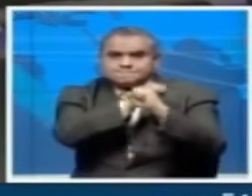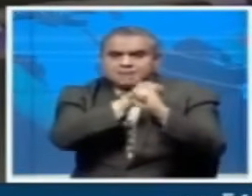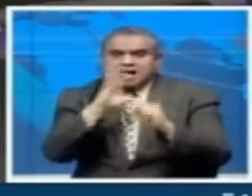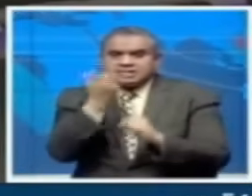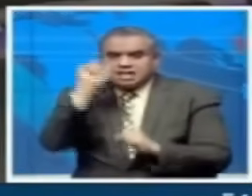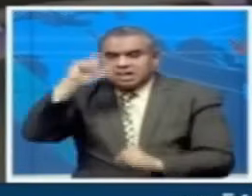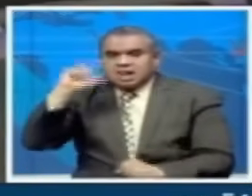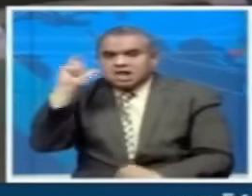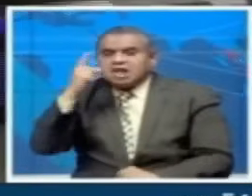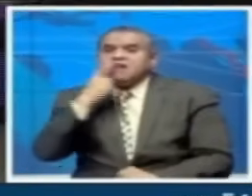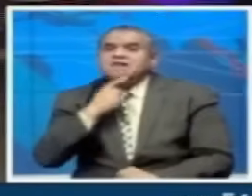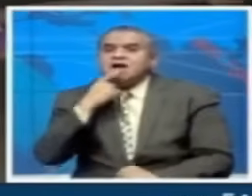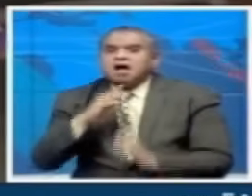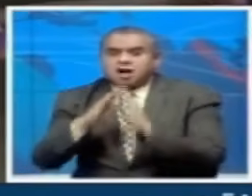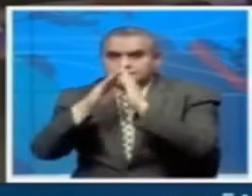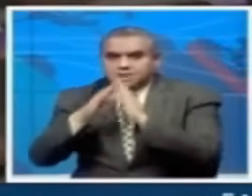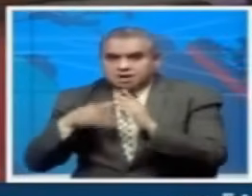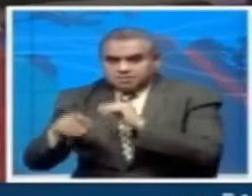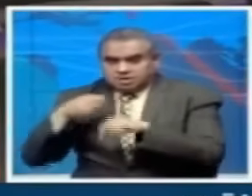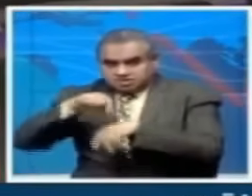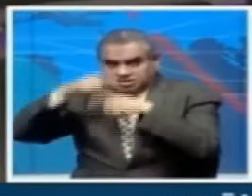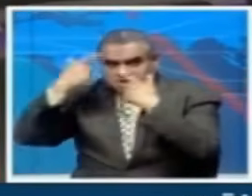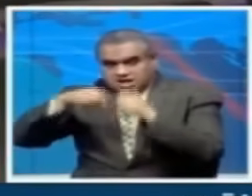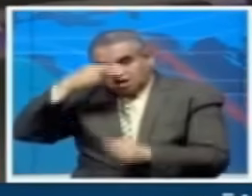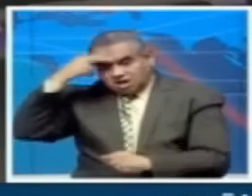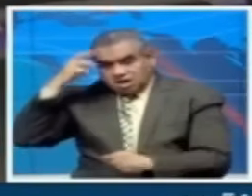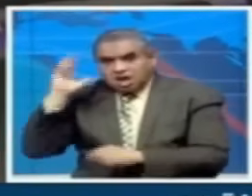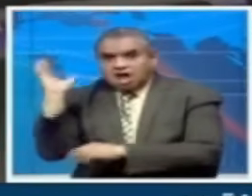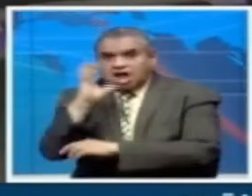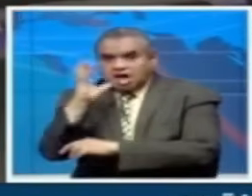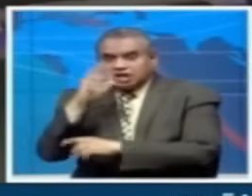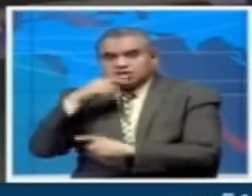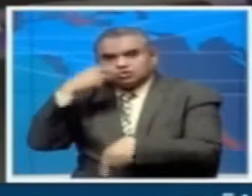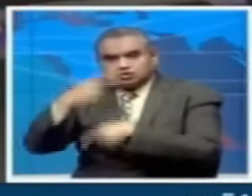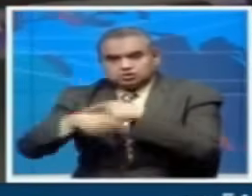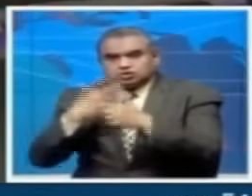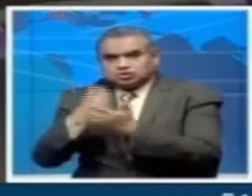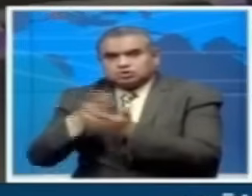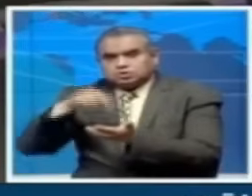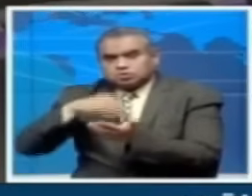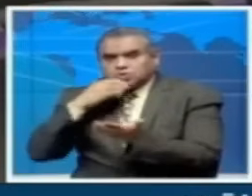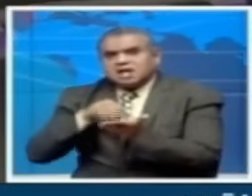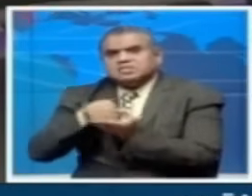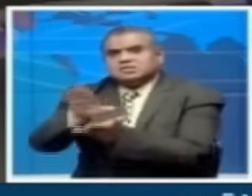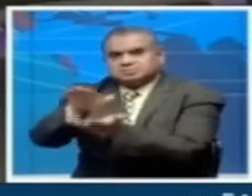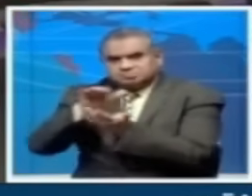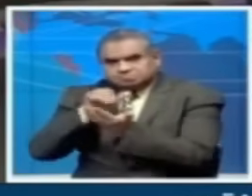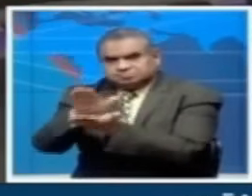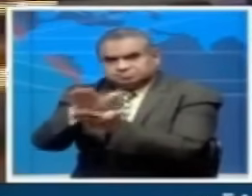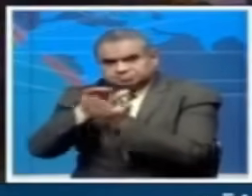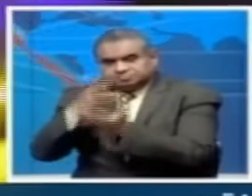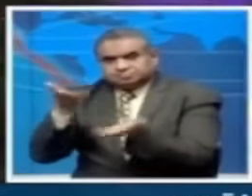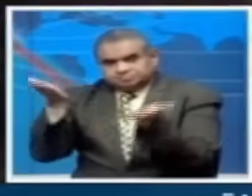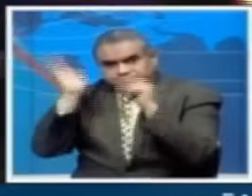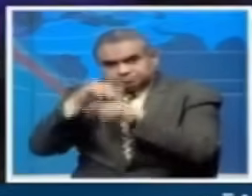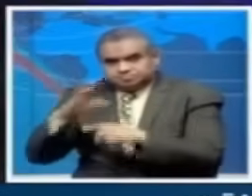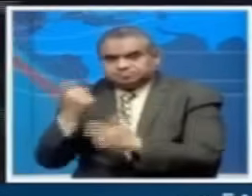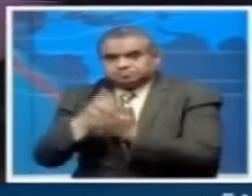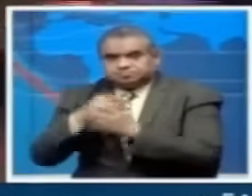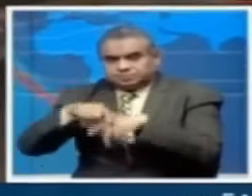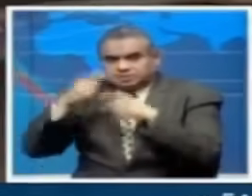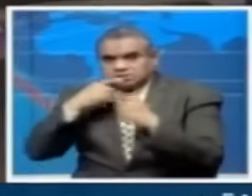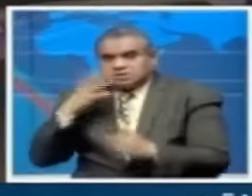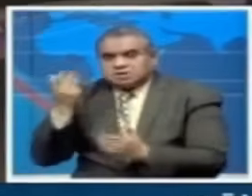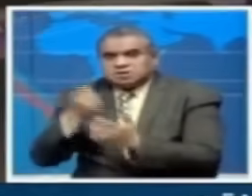الأحمر المصري هنا في مدينة العريش، وجاري استكمال نقل باقي حمولة تلك الطائرات. ما